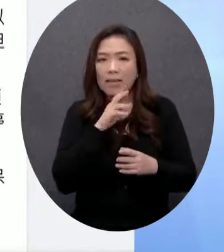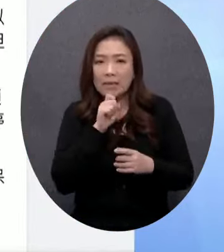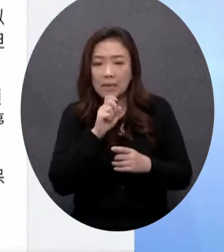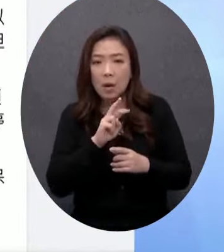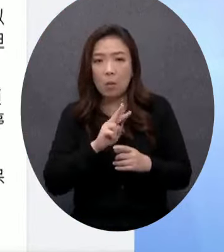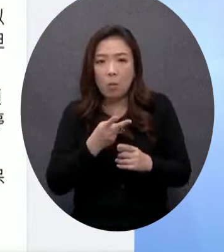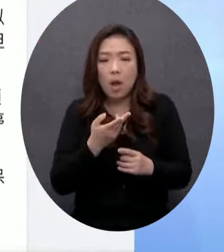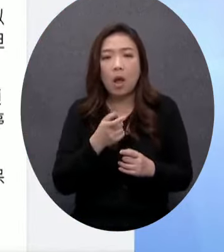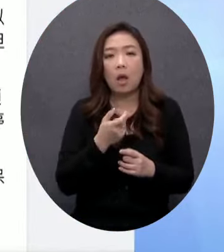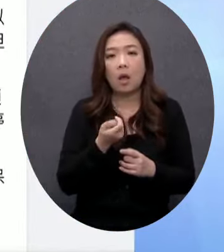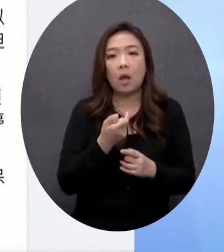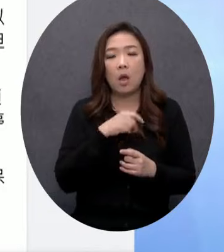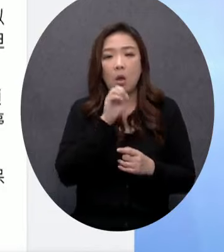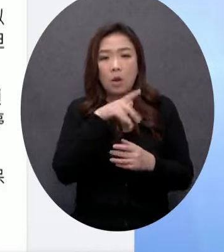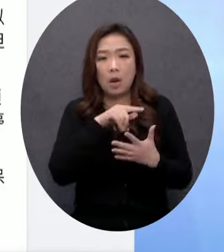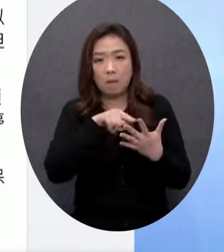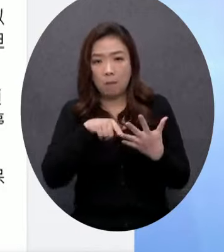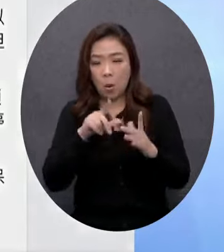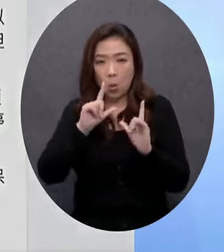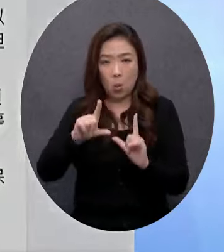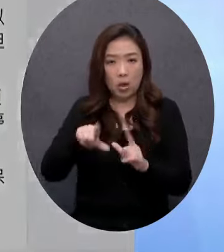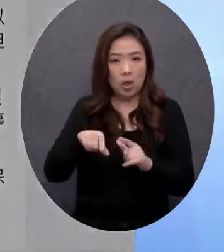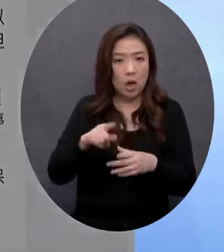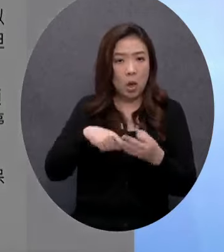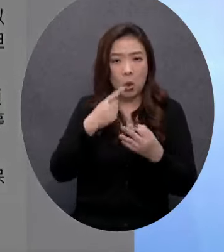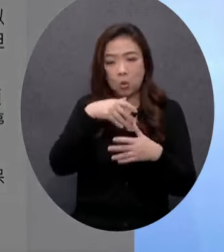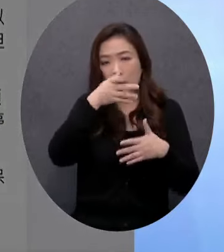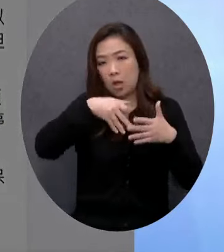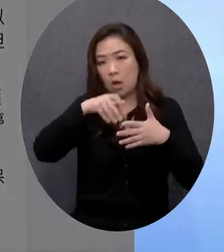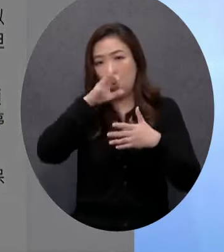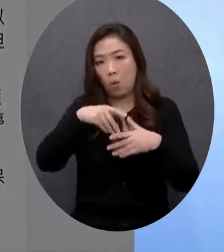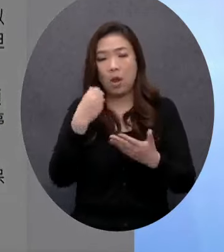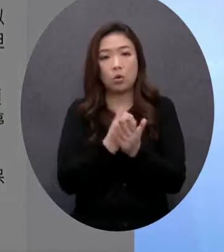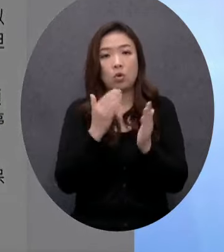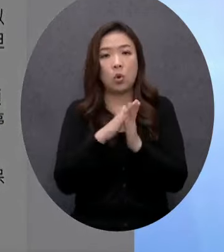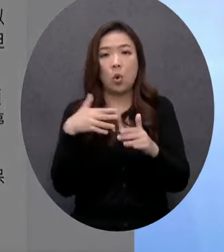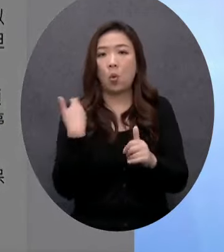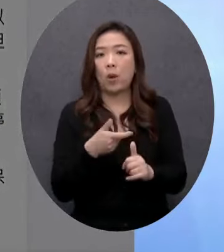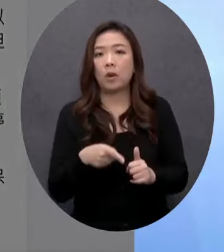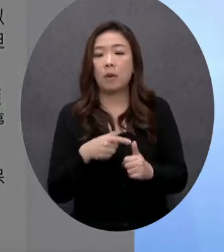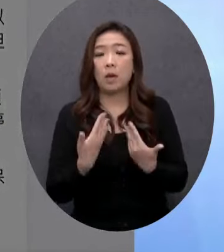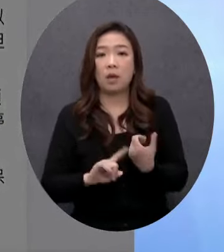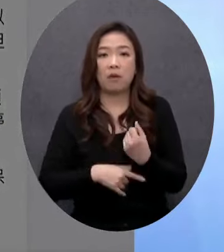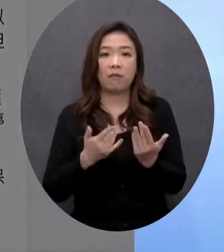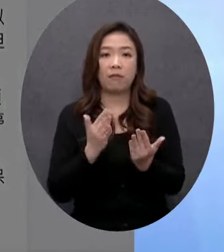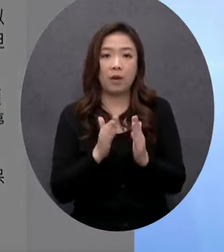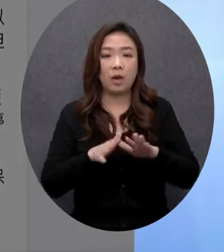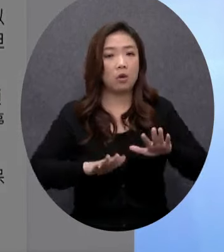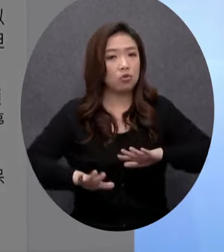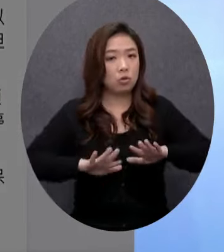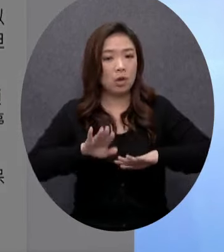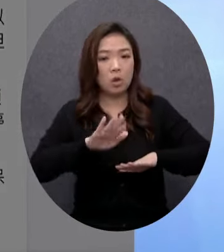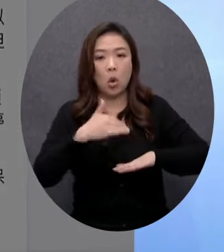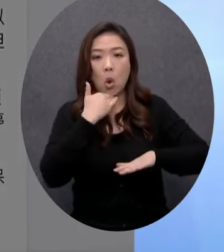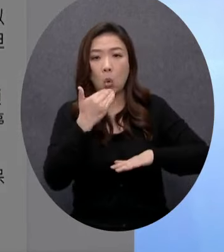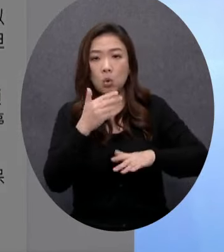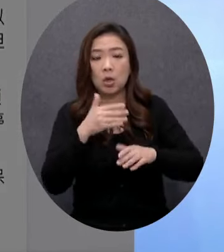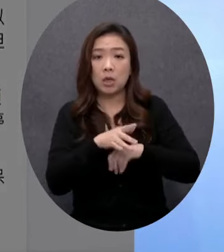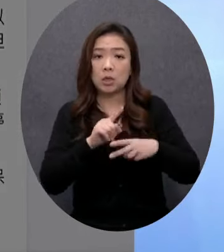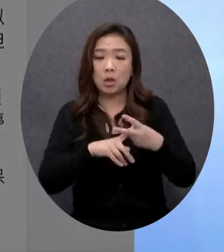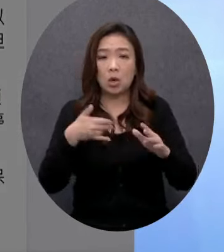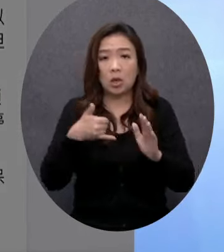伍若明所講的是回應孫玉涵的貼文，裡面指註冊局通過委任一名經由法庭處理他暴動罪控罪的社工加入